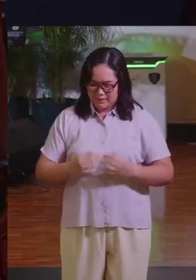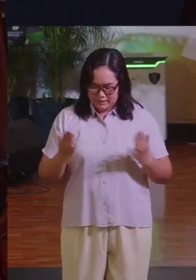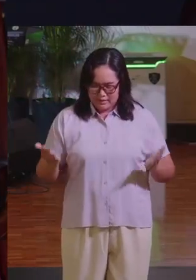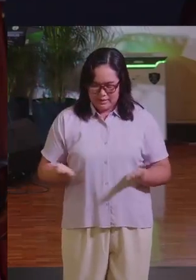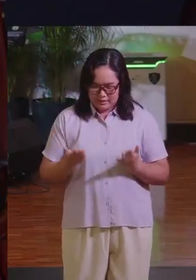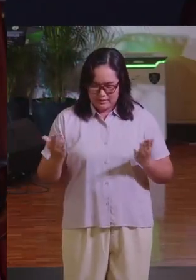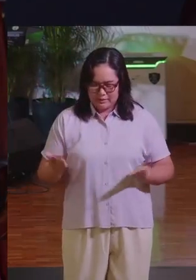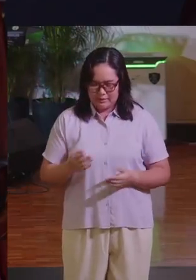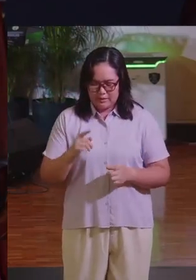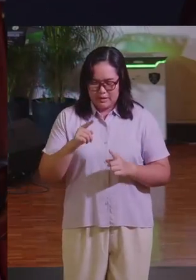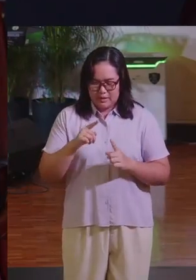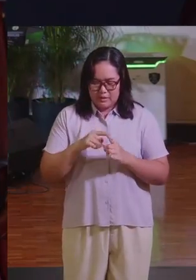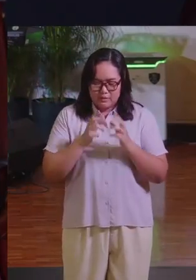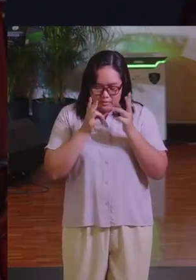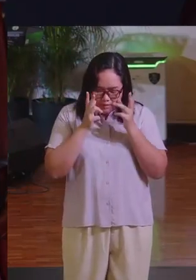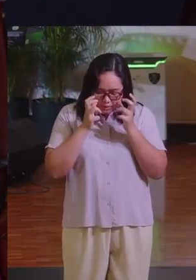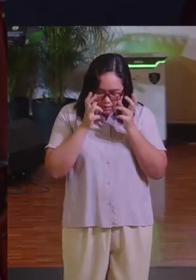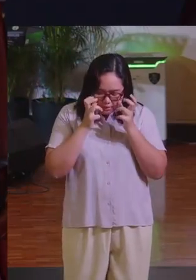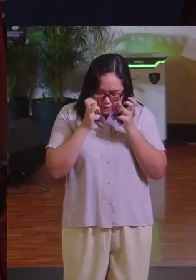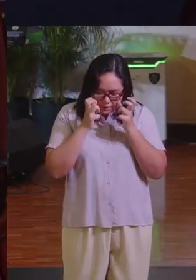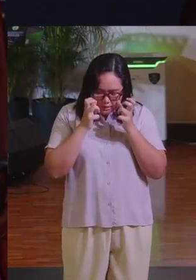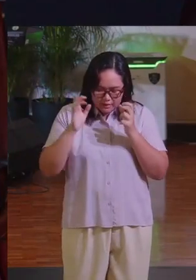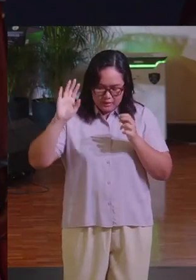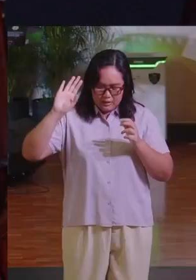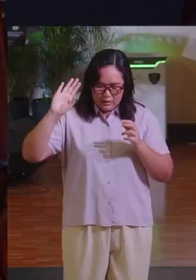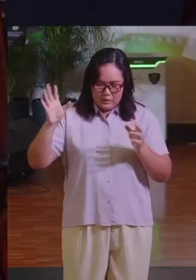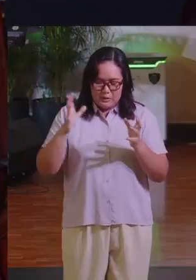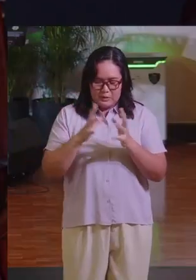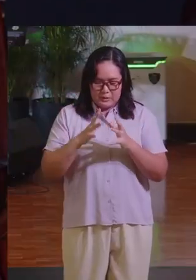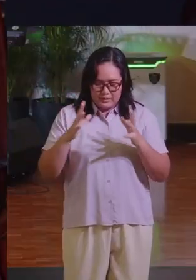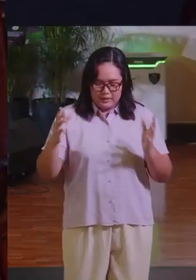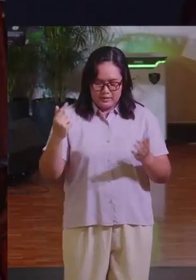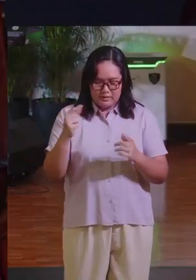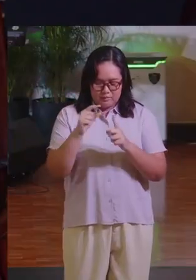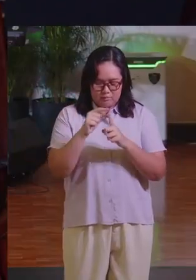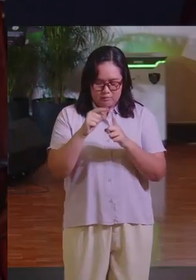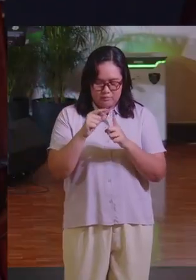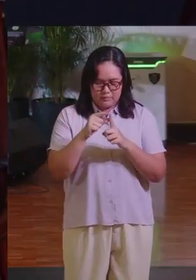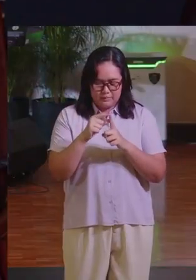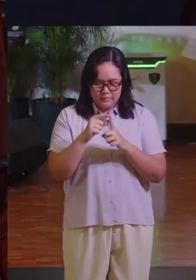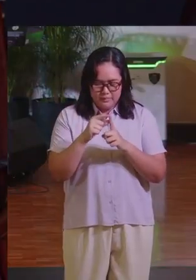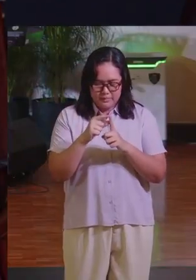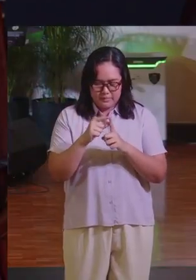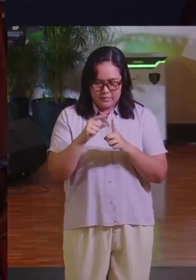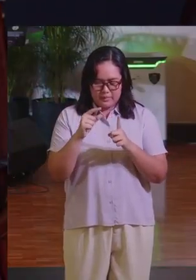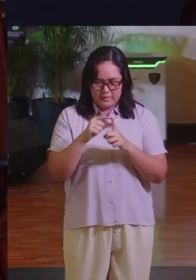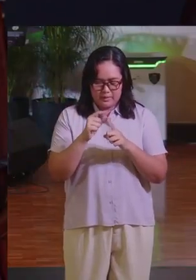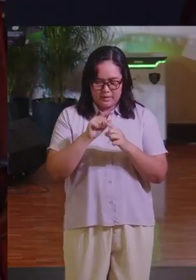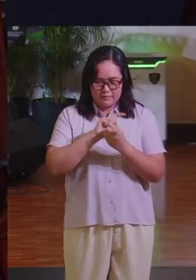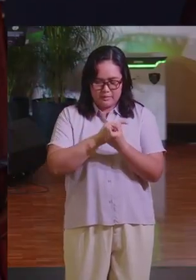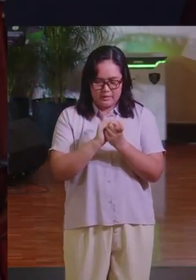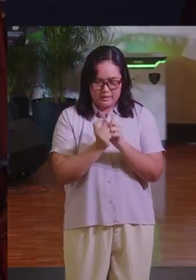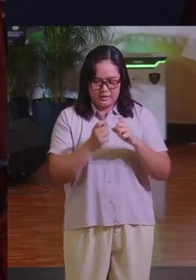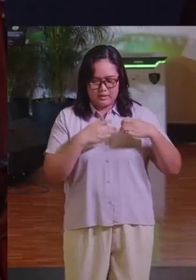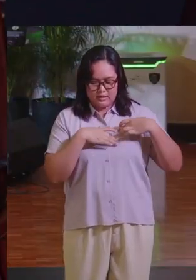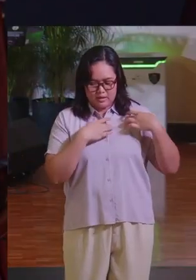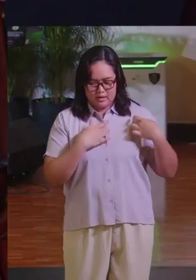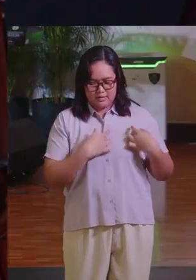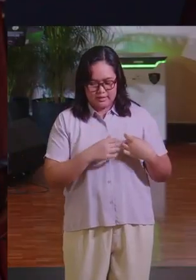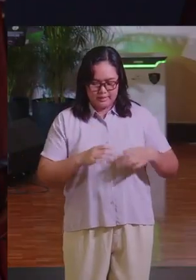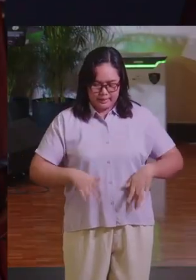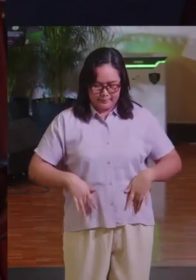upang makapakinig ng inyong mayamang salita. Salitang bumabago ng puso at ng